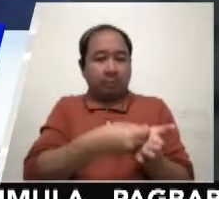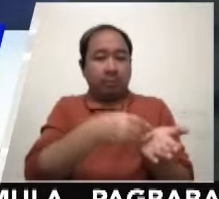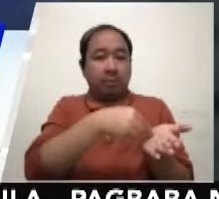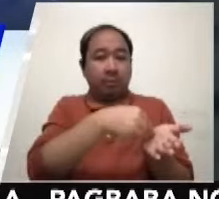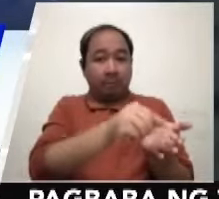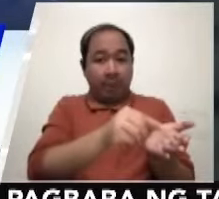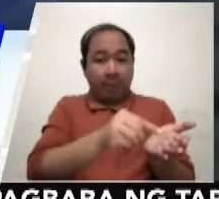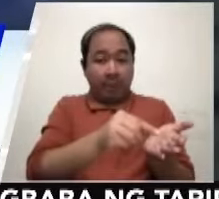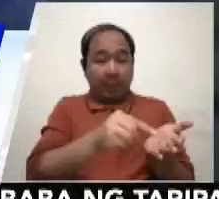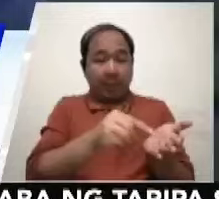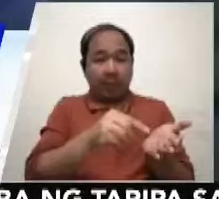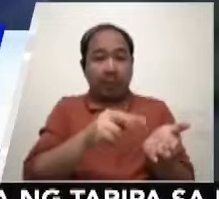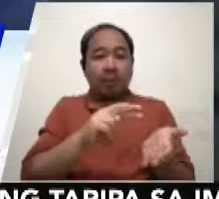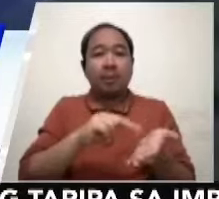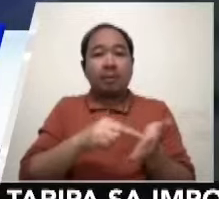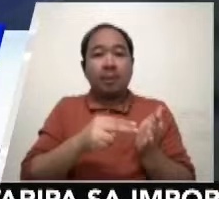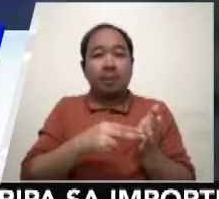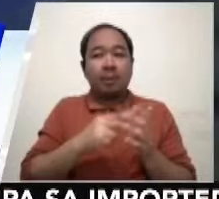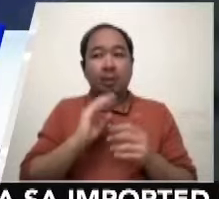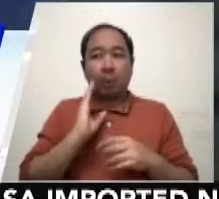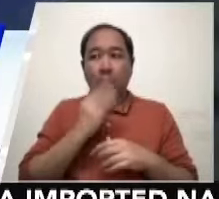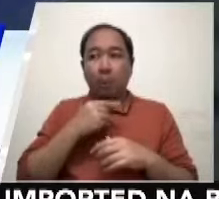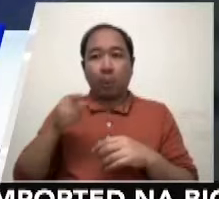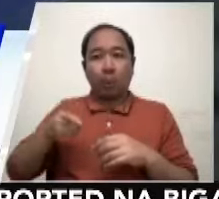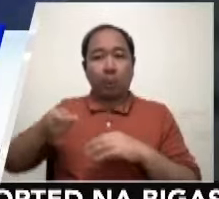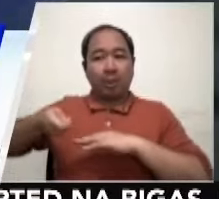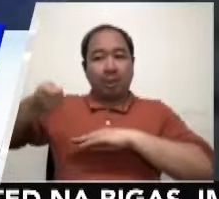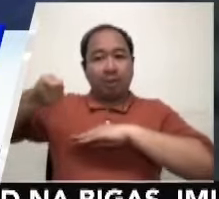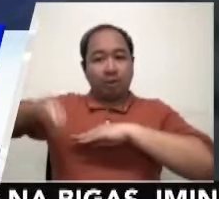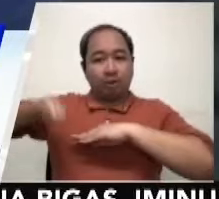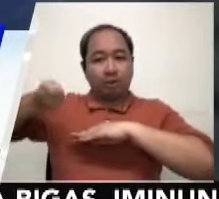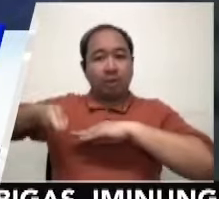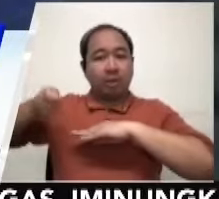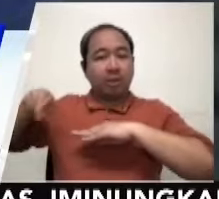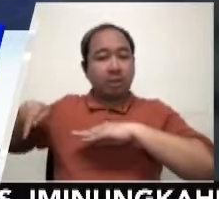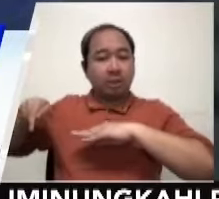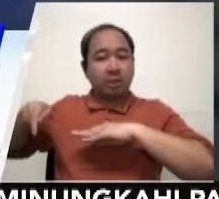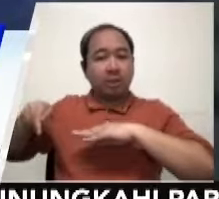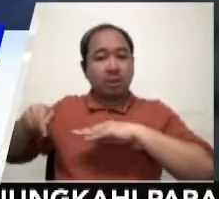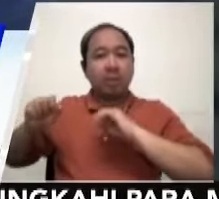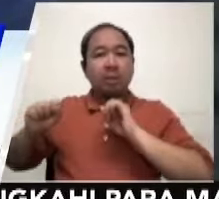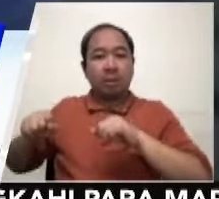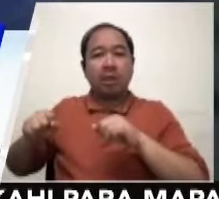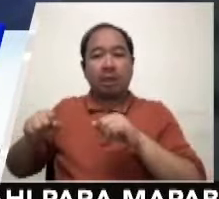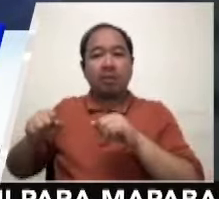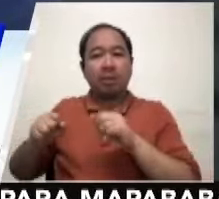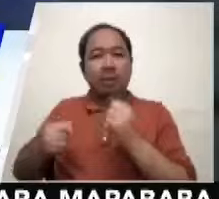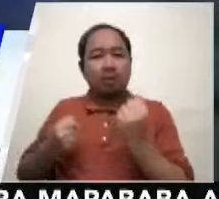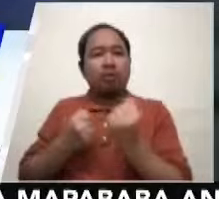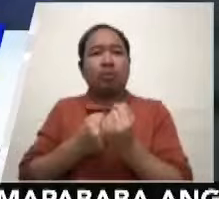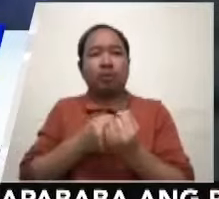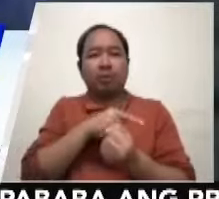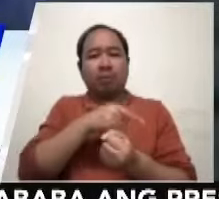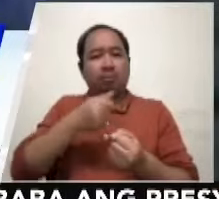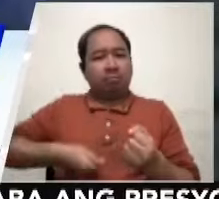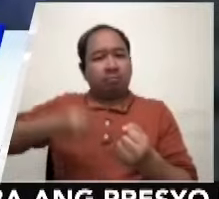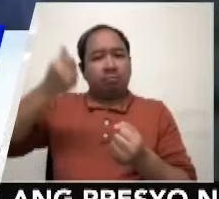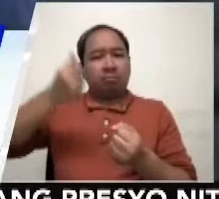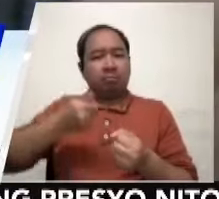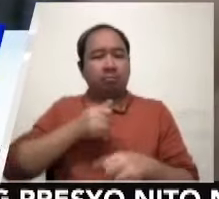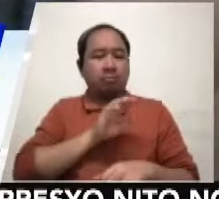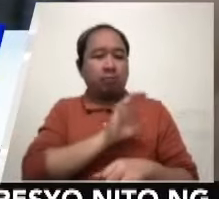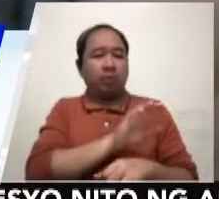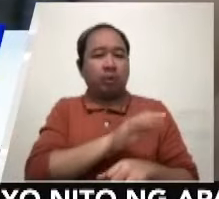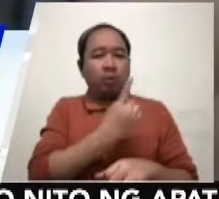the subject judge in this case would decide in favor of one of the party in